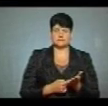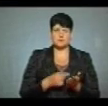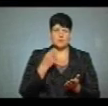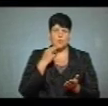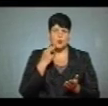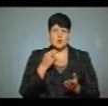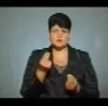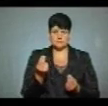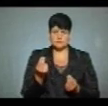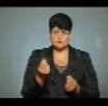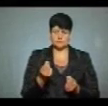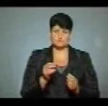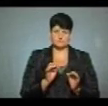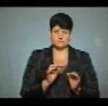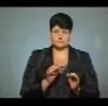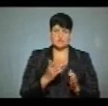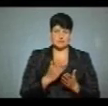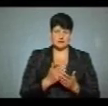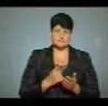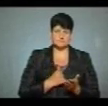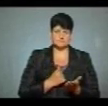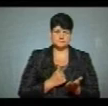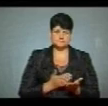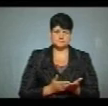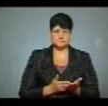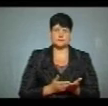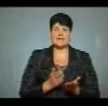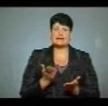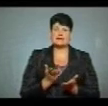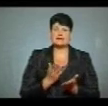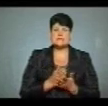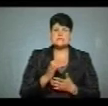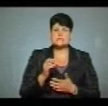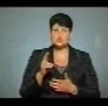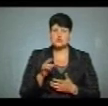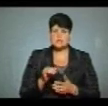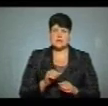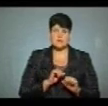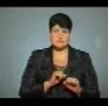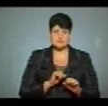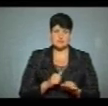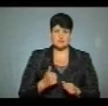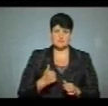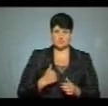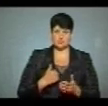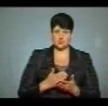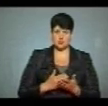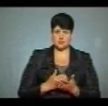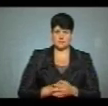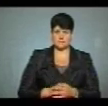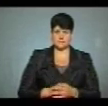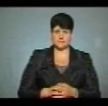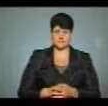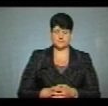покращене грошове забезпечення, яке в Збройних силах. Які є соціальний захист військовослужбовців.